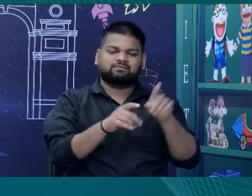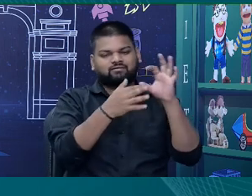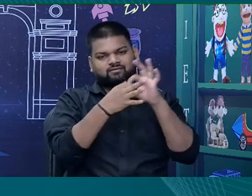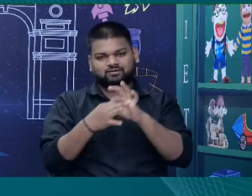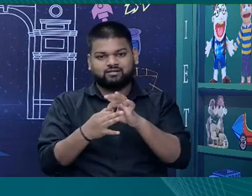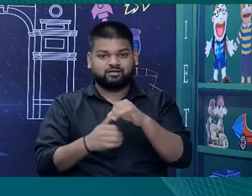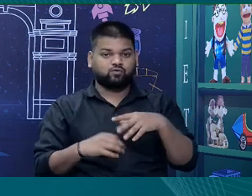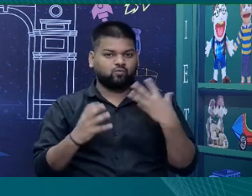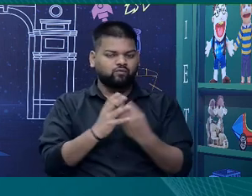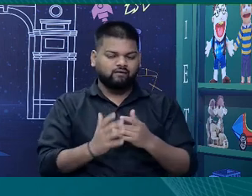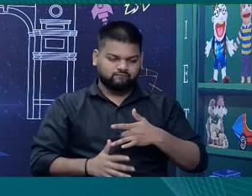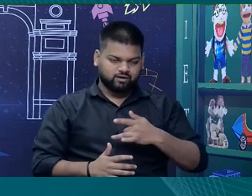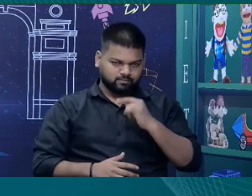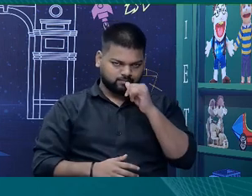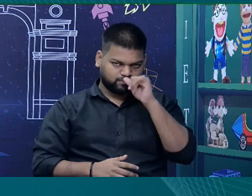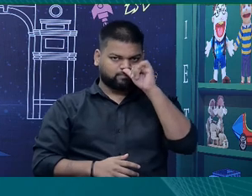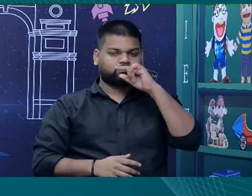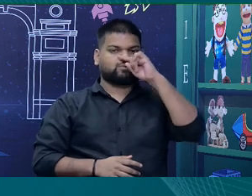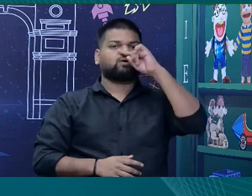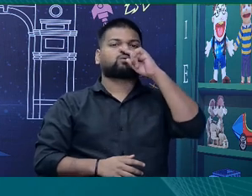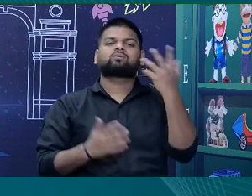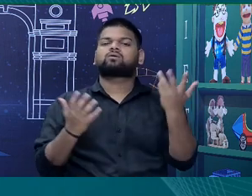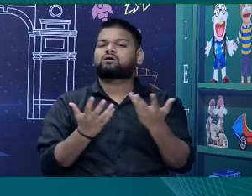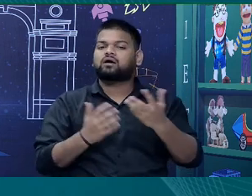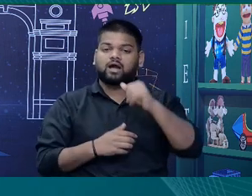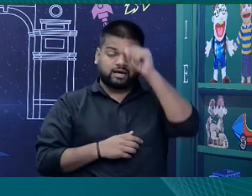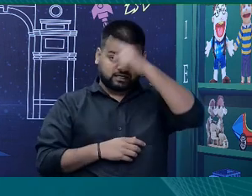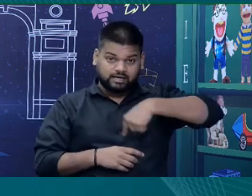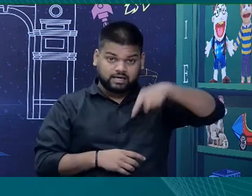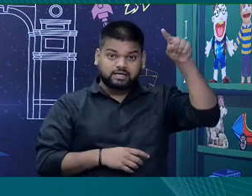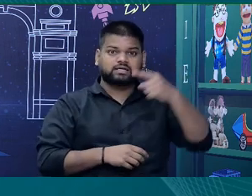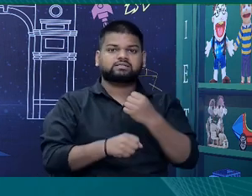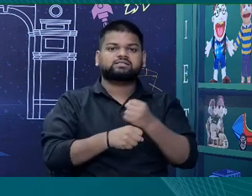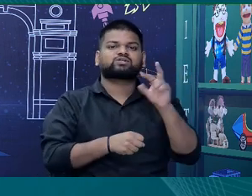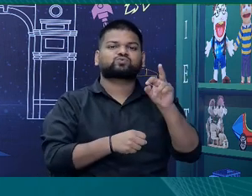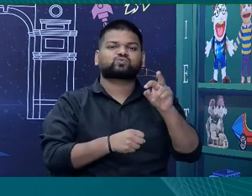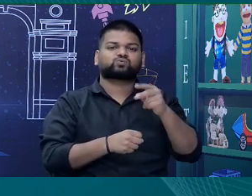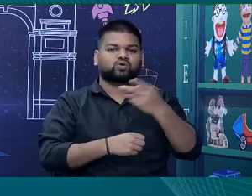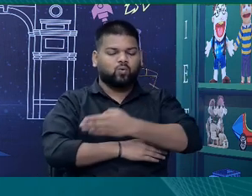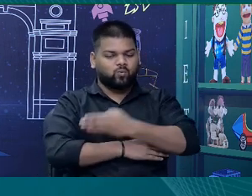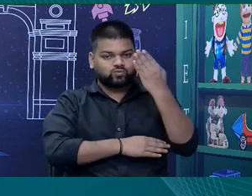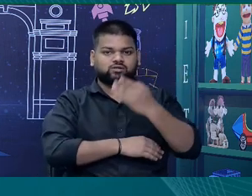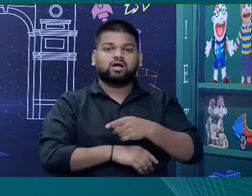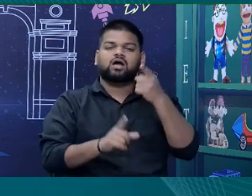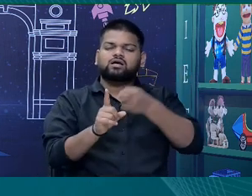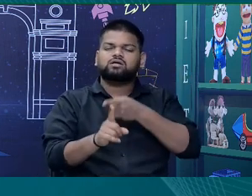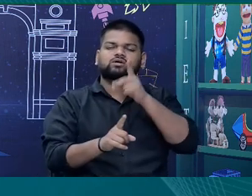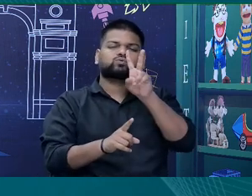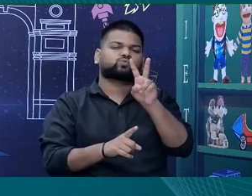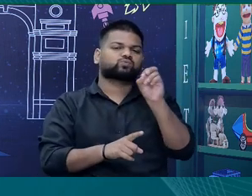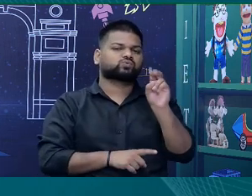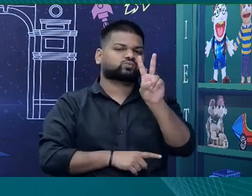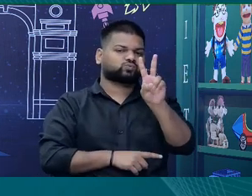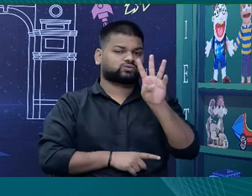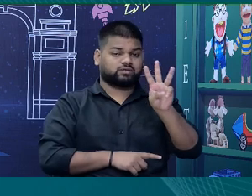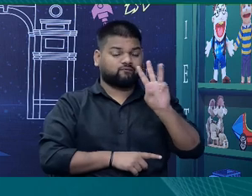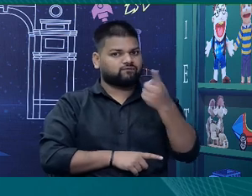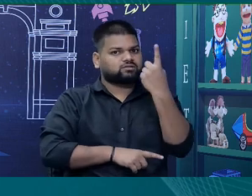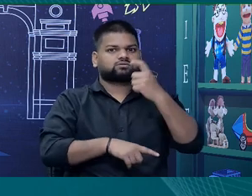एज्यूम्ड डी g20 प्रेसिडेंट सी और बिल कन्वेयां डी g20 लीडर्स समिति पर डी फर्स्ट टाइम इन डी कंट्री इन 2023